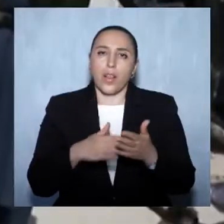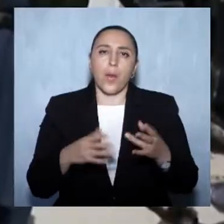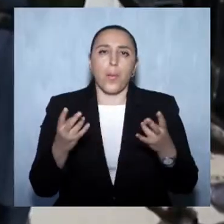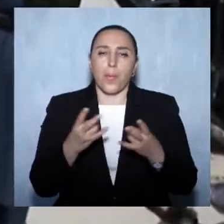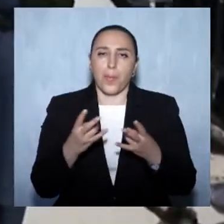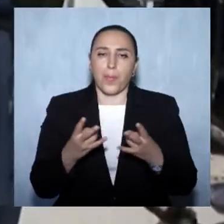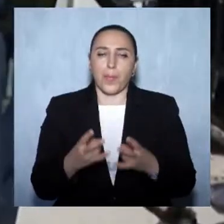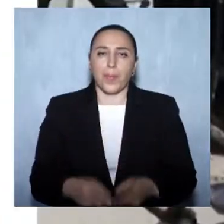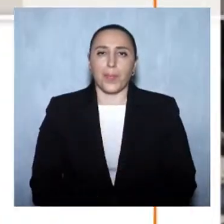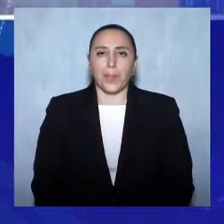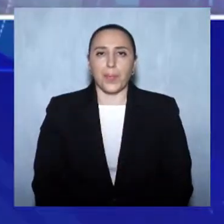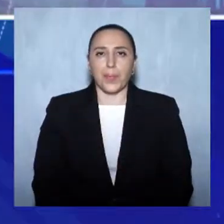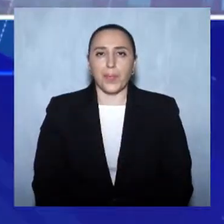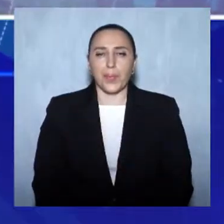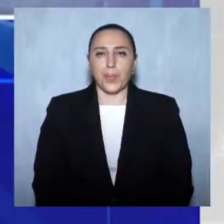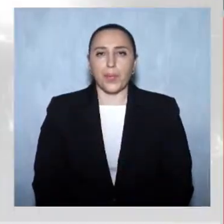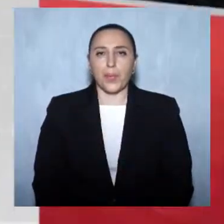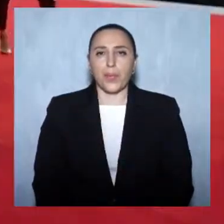Հեյկո Մասը։